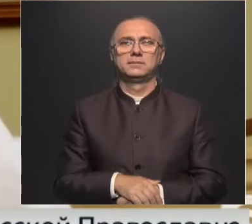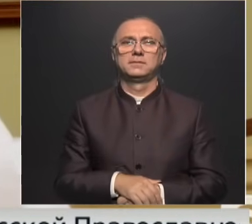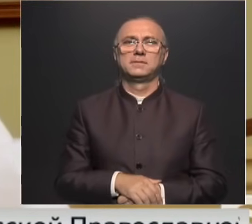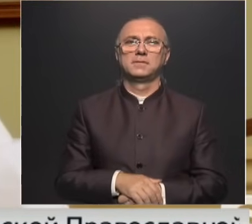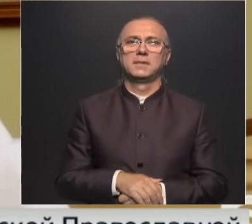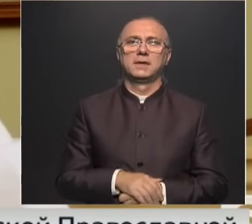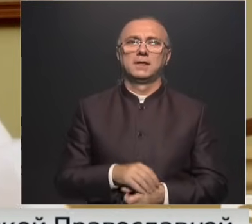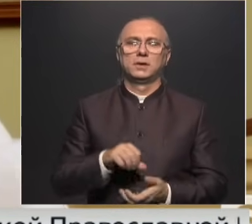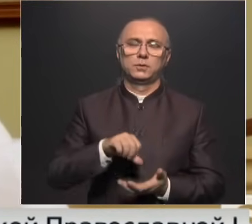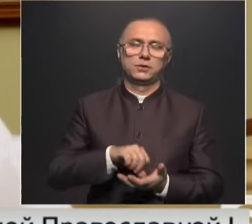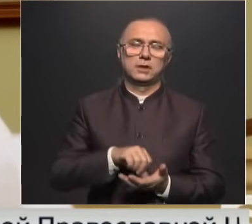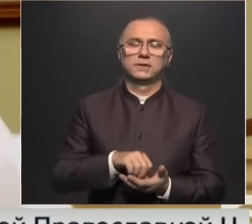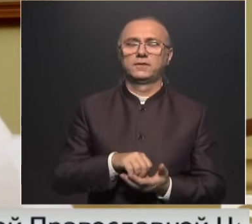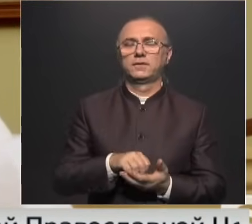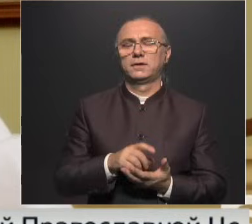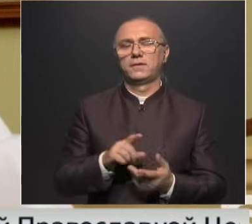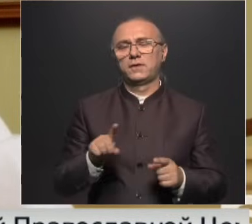быть принимать участие в реабилитации